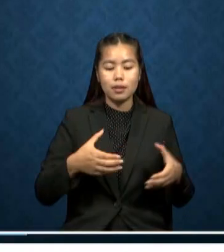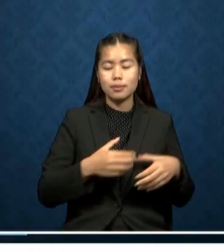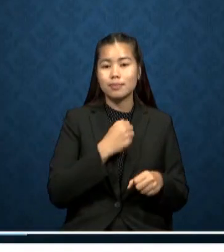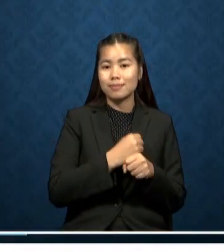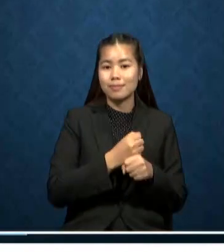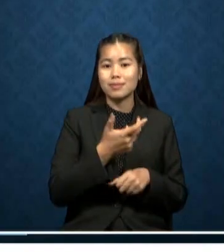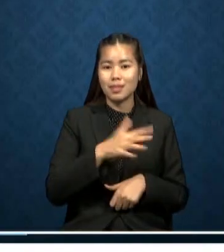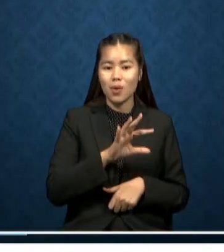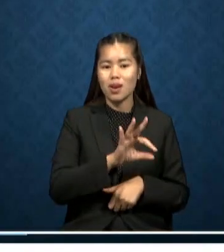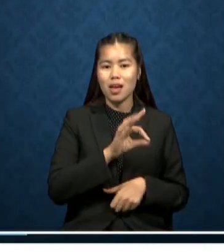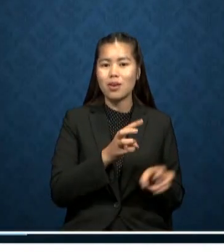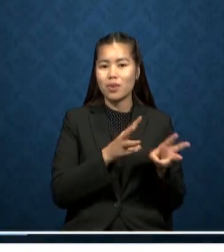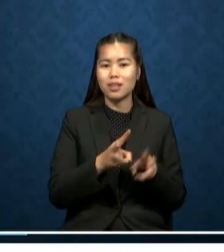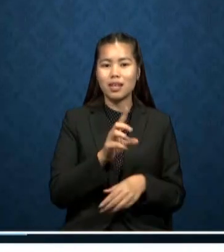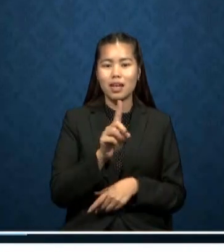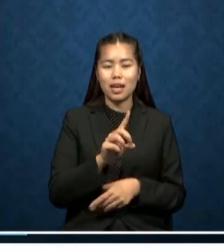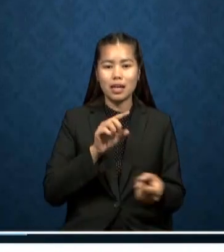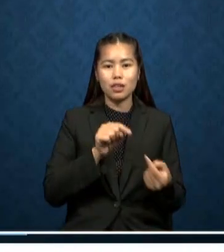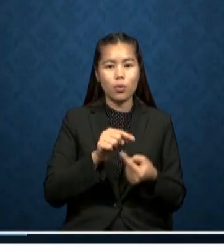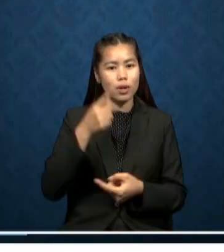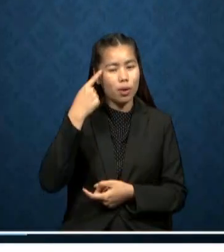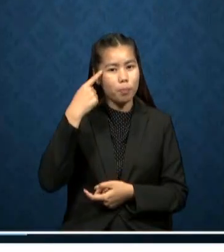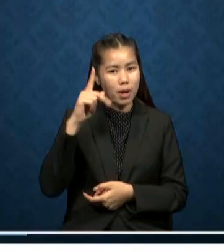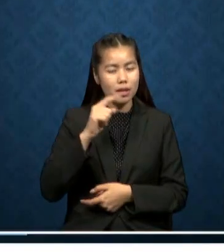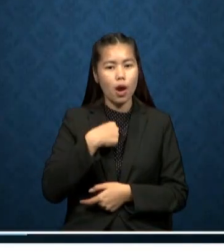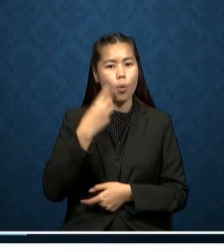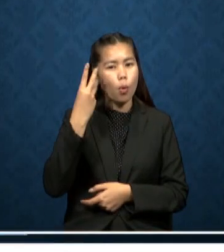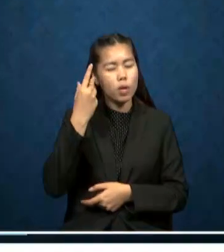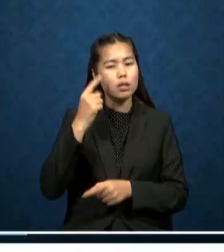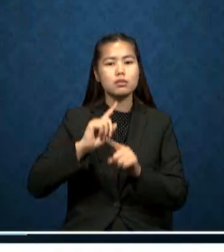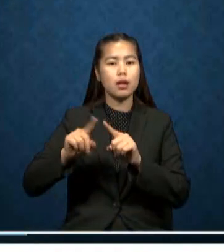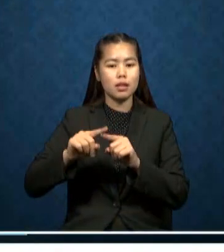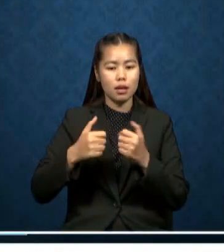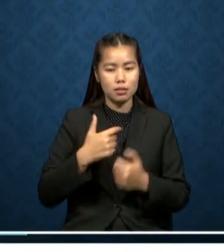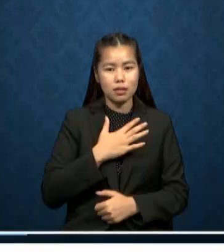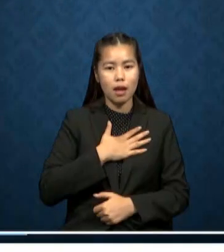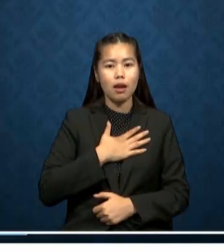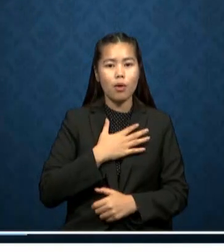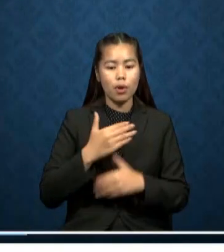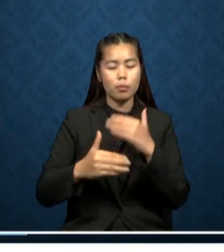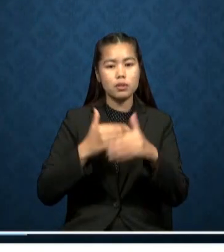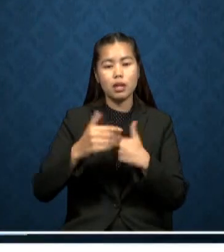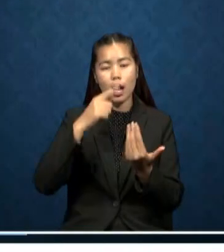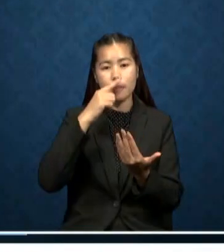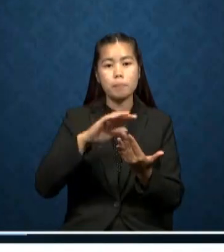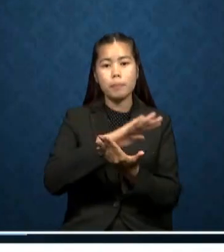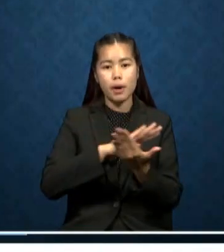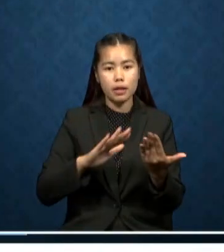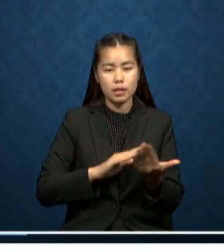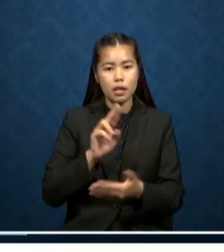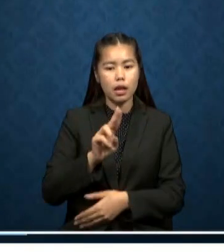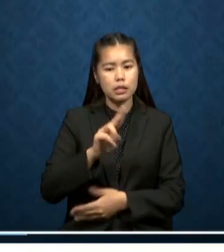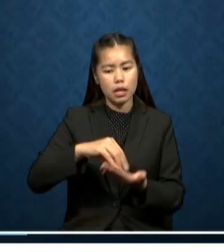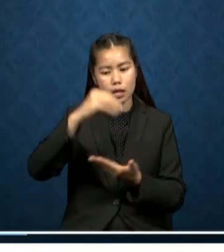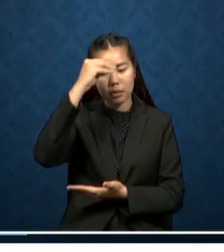เครื่องมือที่เรียกว่านวัตกรรมทางปัญญา ST STซึ่งสภาขับเคลื่อนการปฏิรูปประเทศเคยใช้ในการปฏิรูปการ